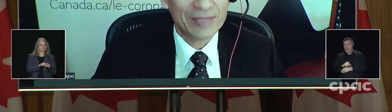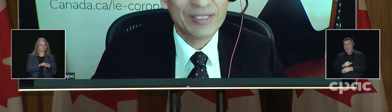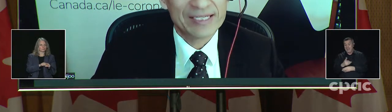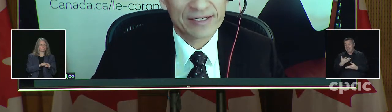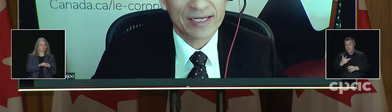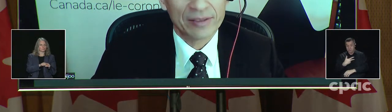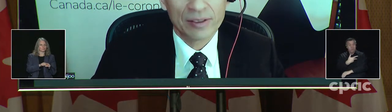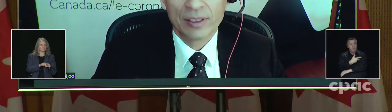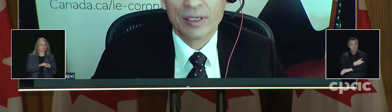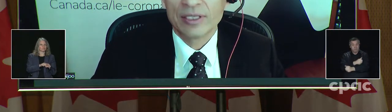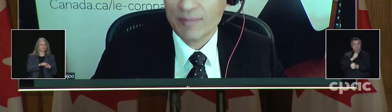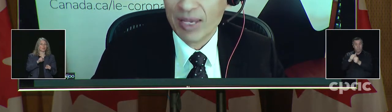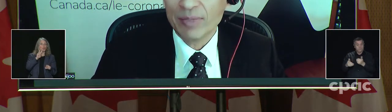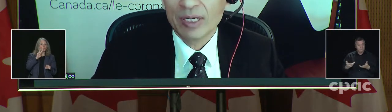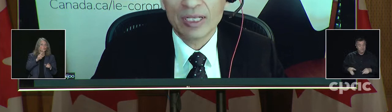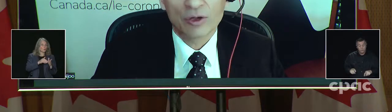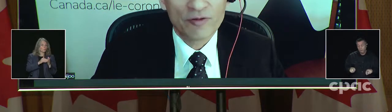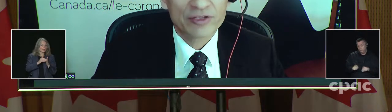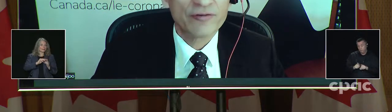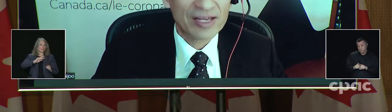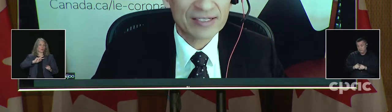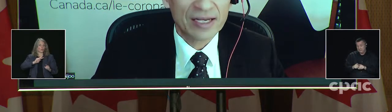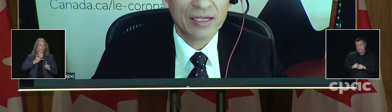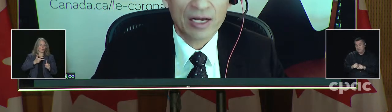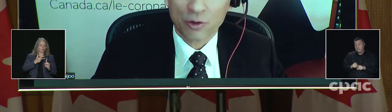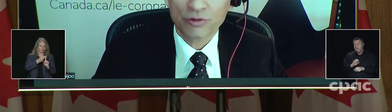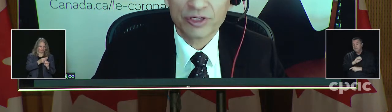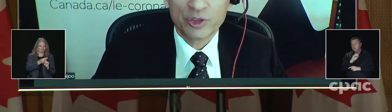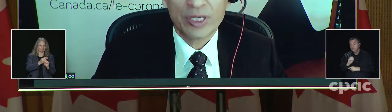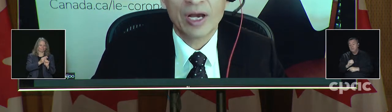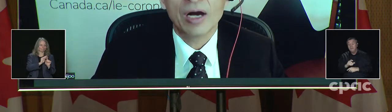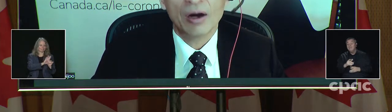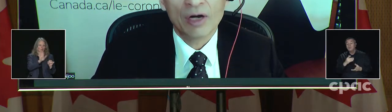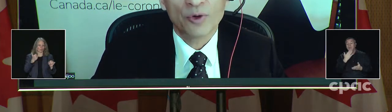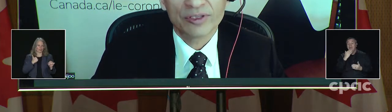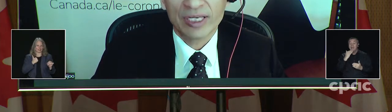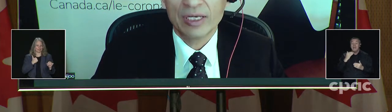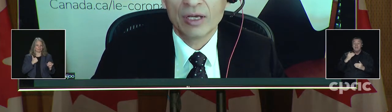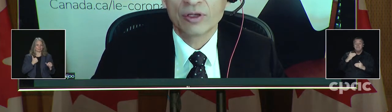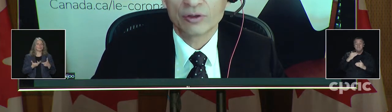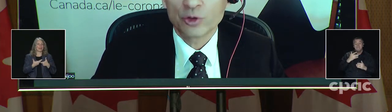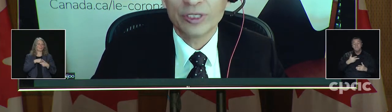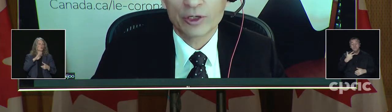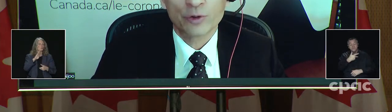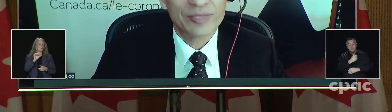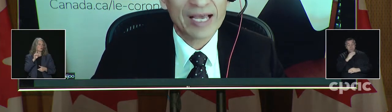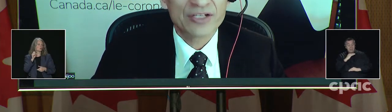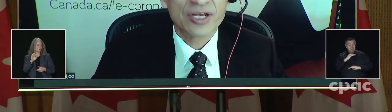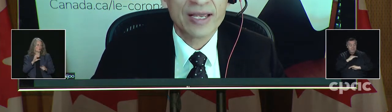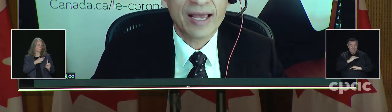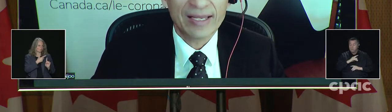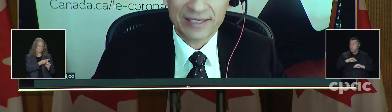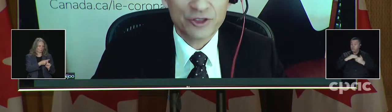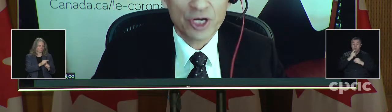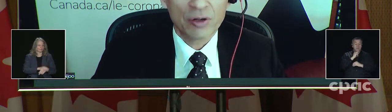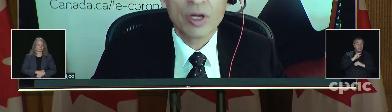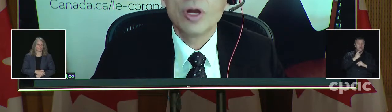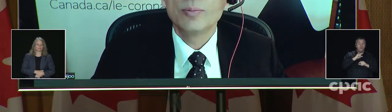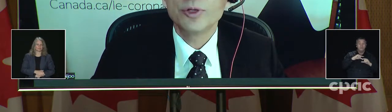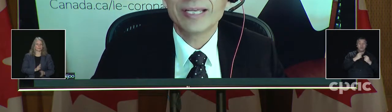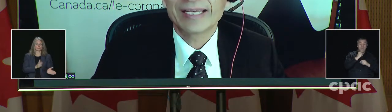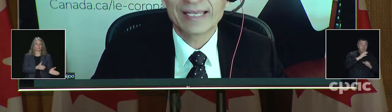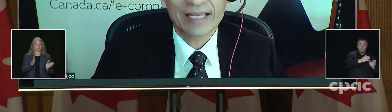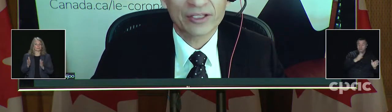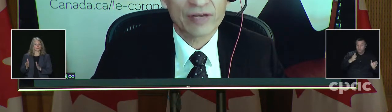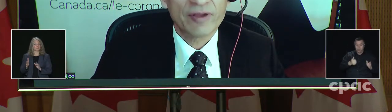été administrées. De même, la couverture vaccinale a continué à augmenter dans tous les groupes d'âge, atteignant